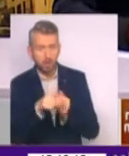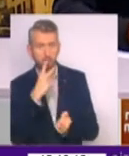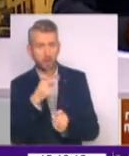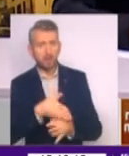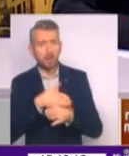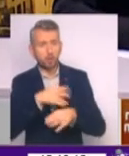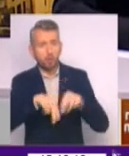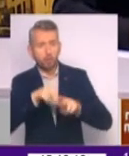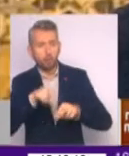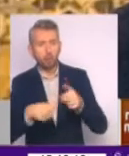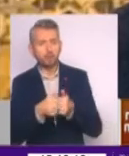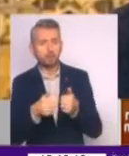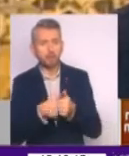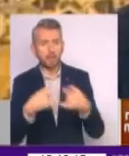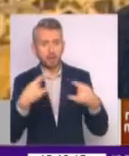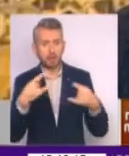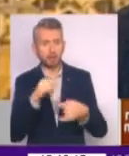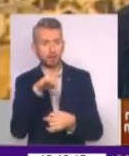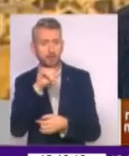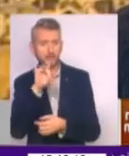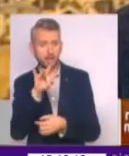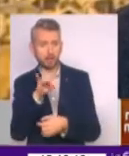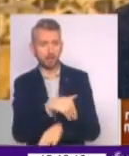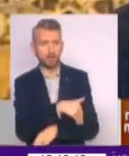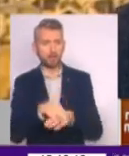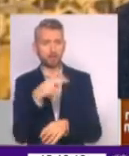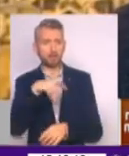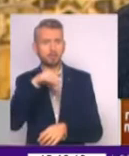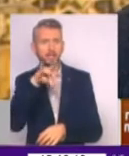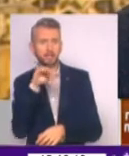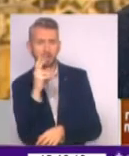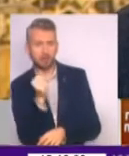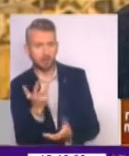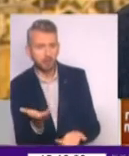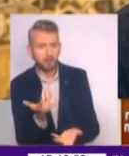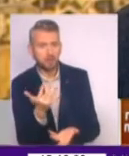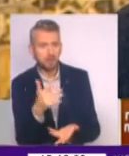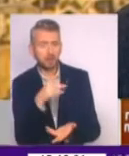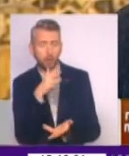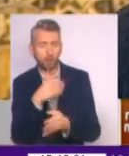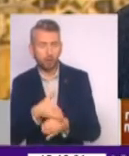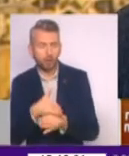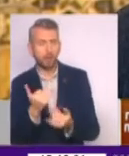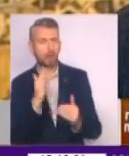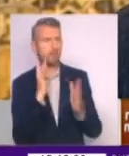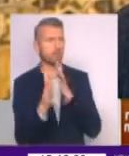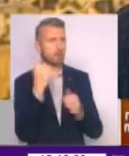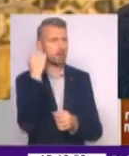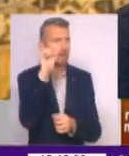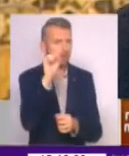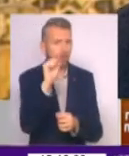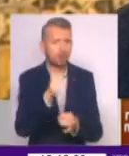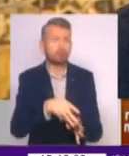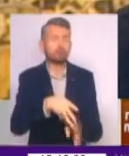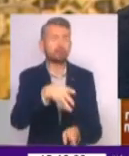довгобуд біля телеканалу «Інтер» на Дмитрівській, скільки років стоїть. Зараз на проспекті Перемоги. Ну це можна перераховувати, звичайно,